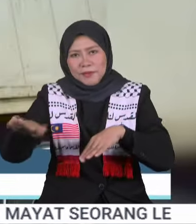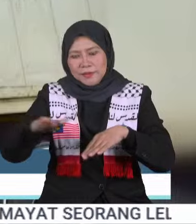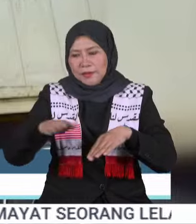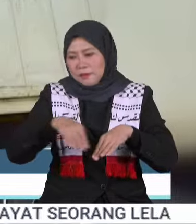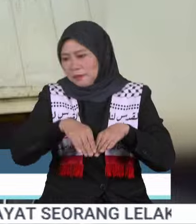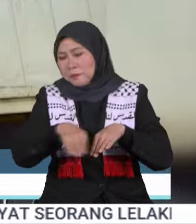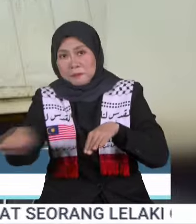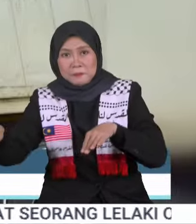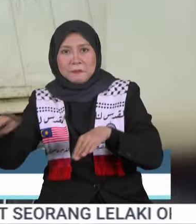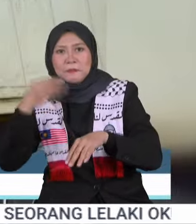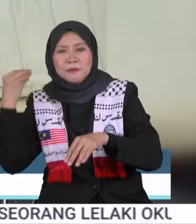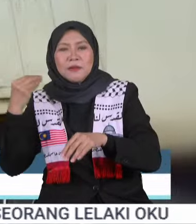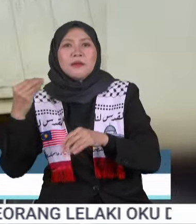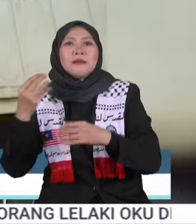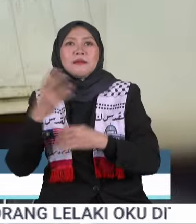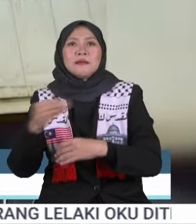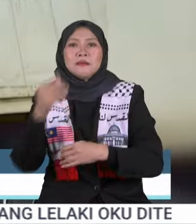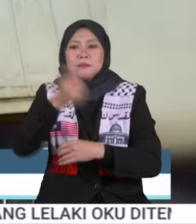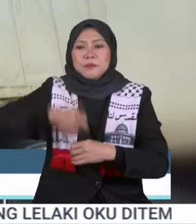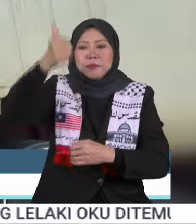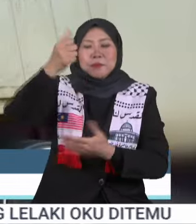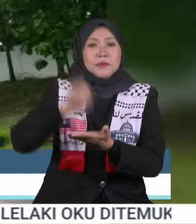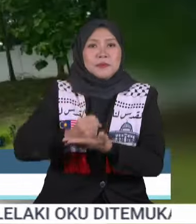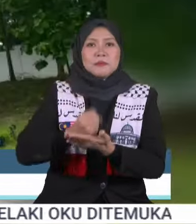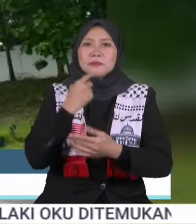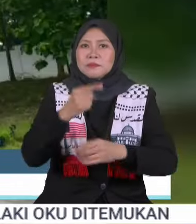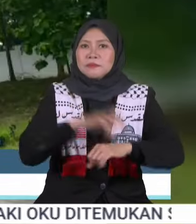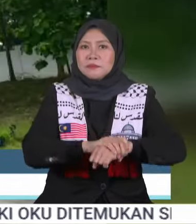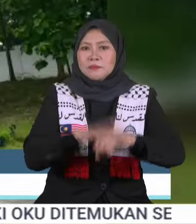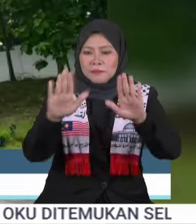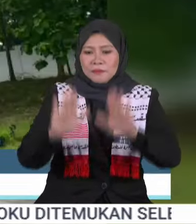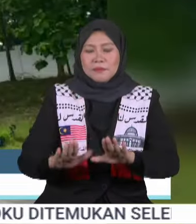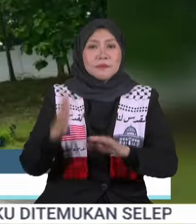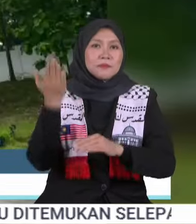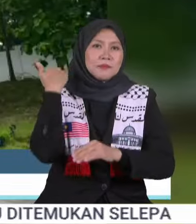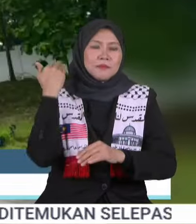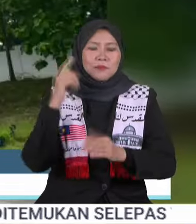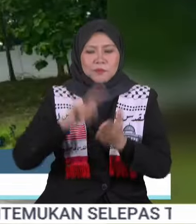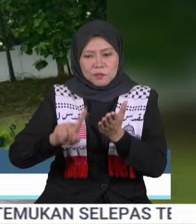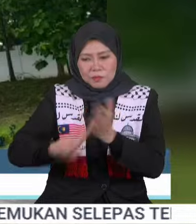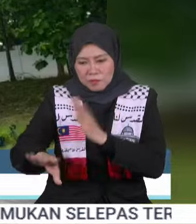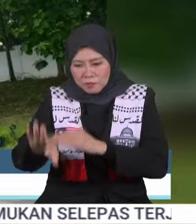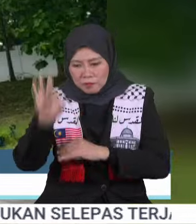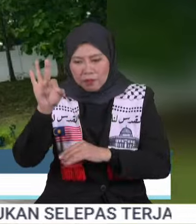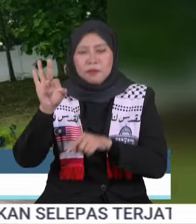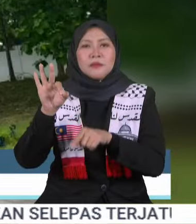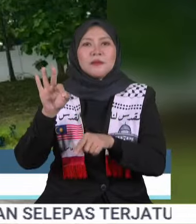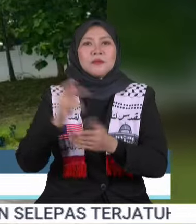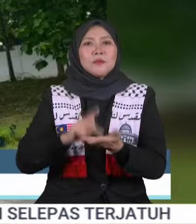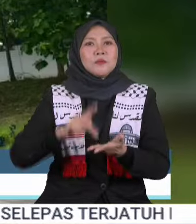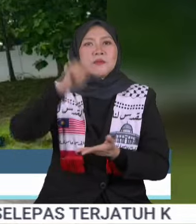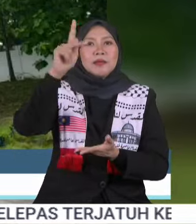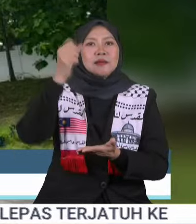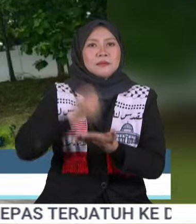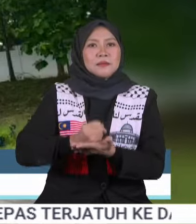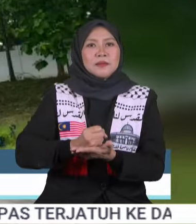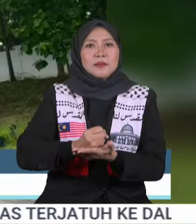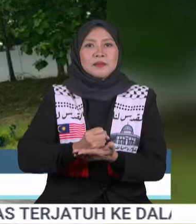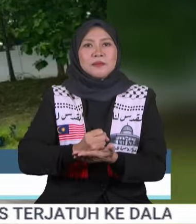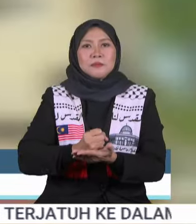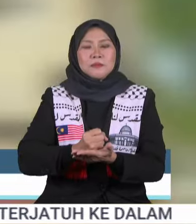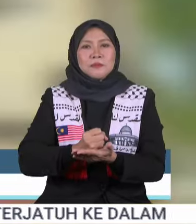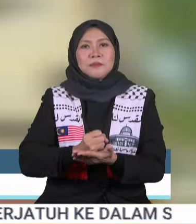Perlis, Ismail Hashim, memaklumkan penahanan dibuat Ahad lalu. Ia dikesan ketika diperiksa di Kompleks Imigresen